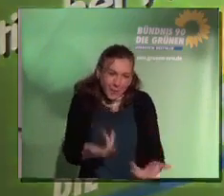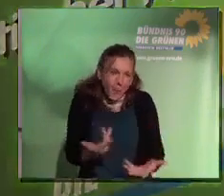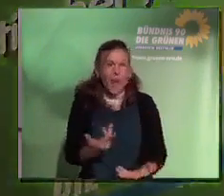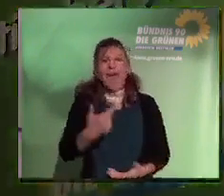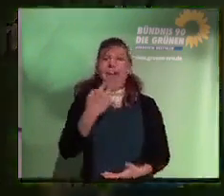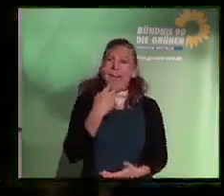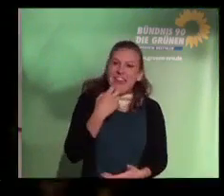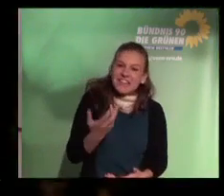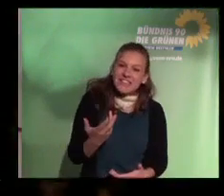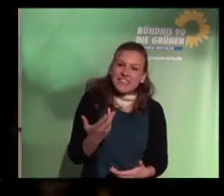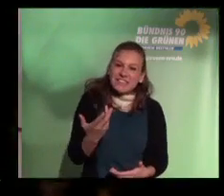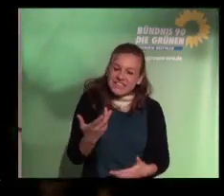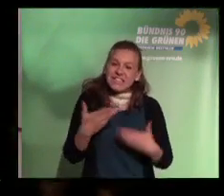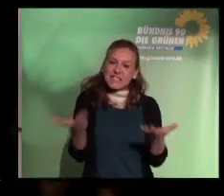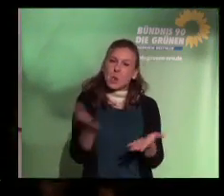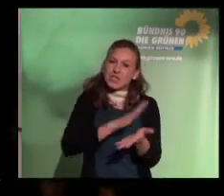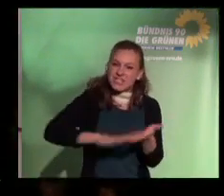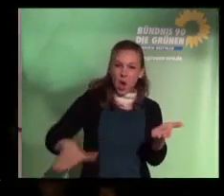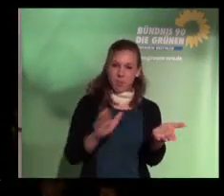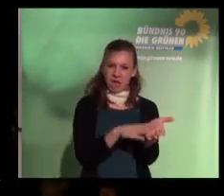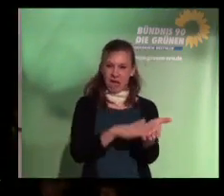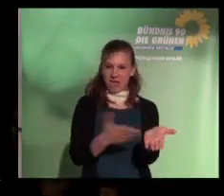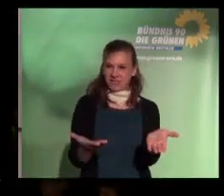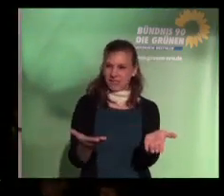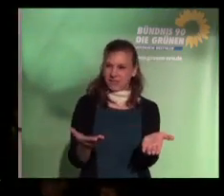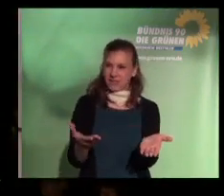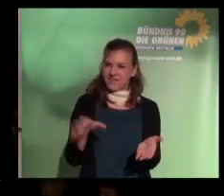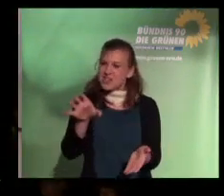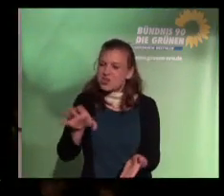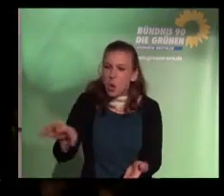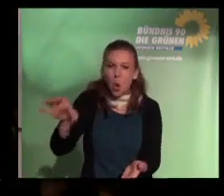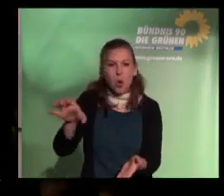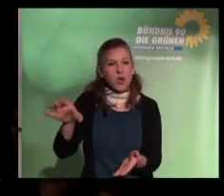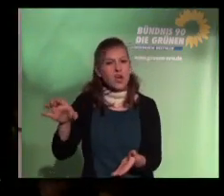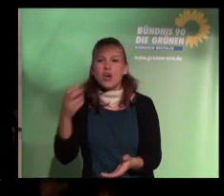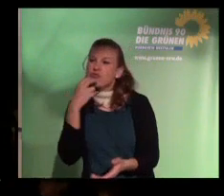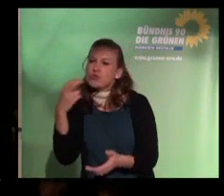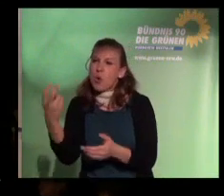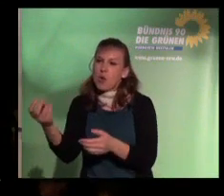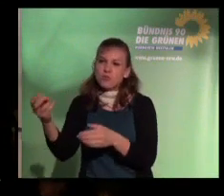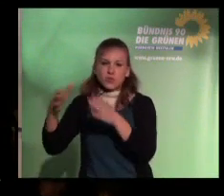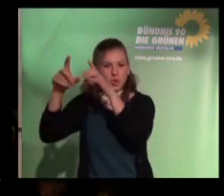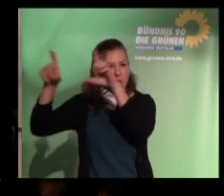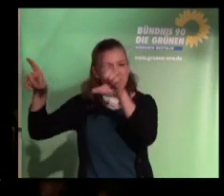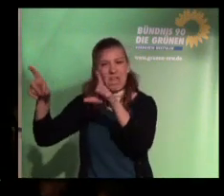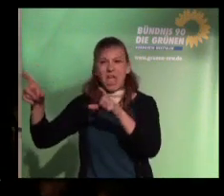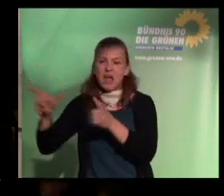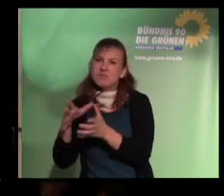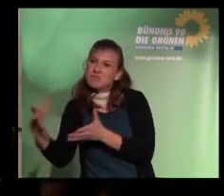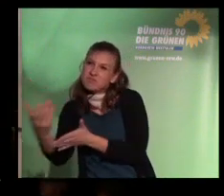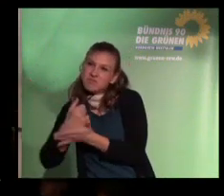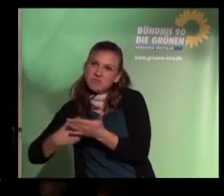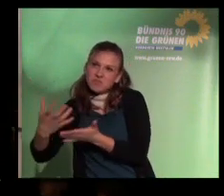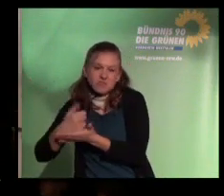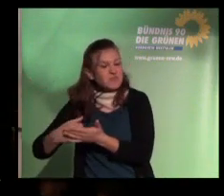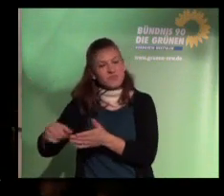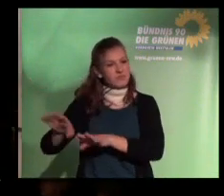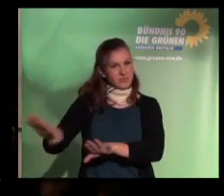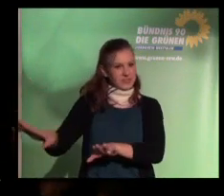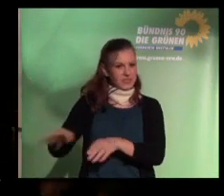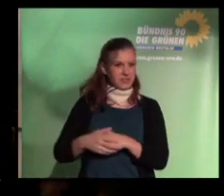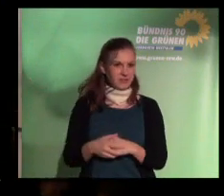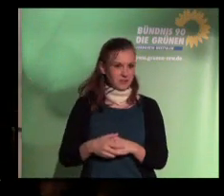aus Bürgerhand gegen die Monopole der Stromkonzerne. Das ist das, was wir wollen. Und außerdem wollen